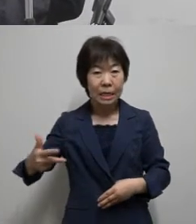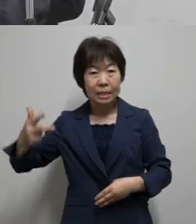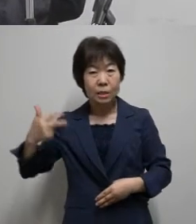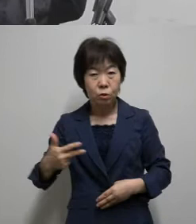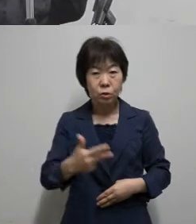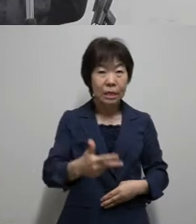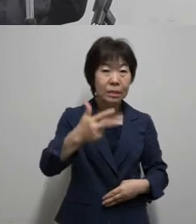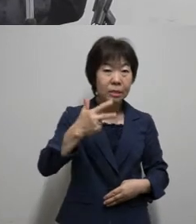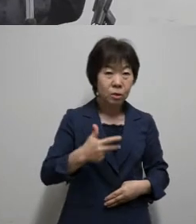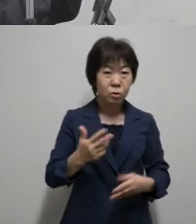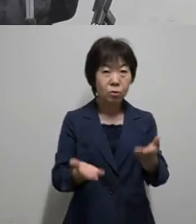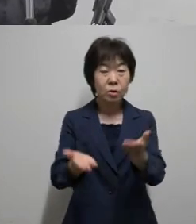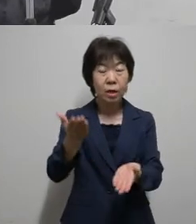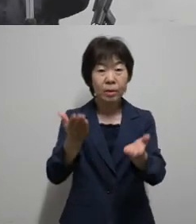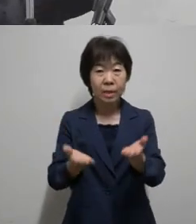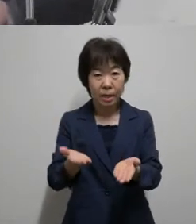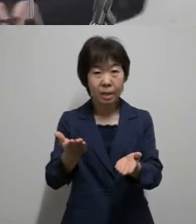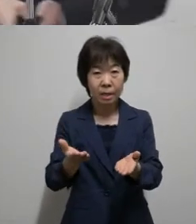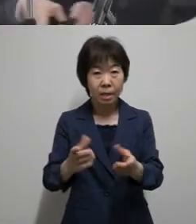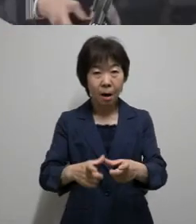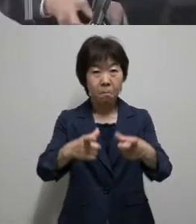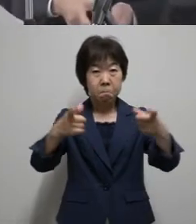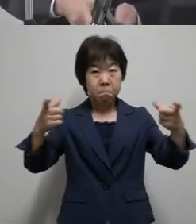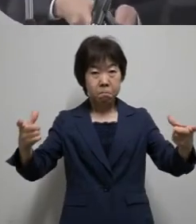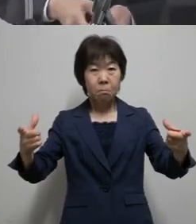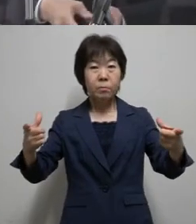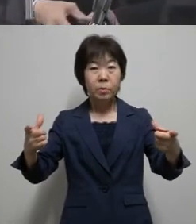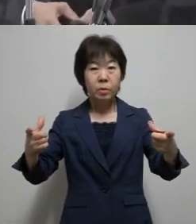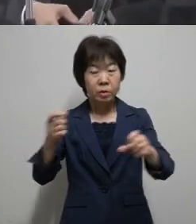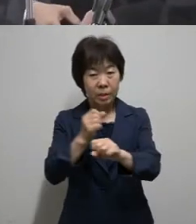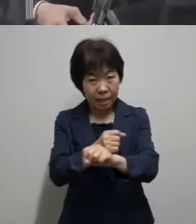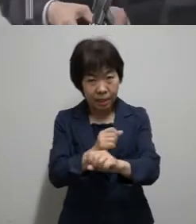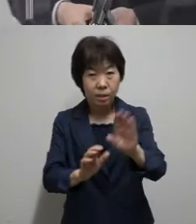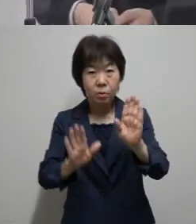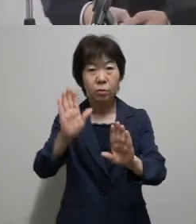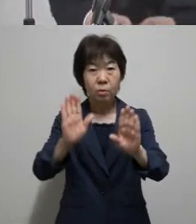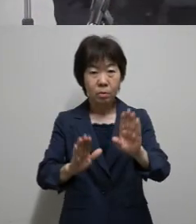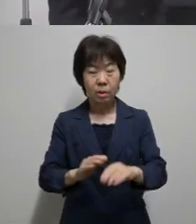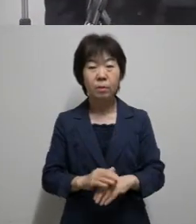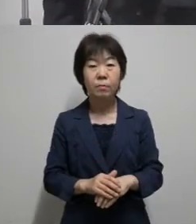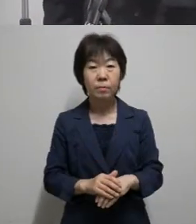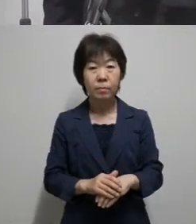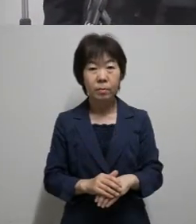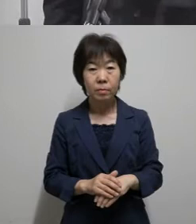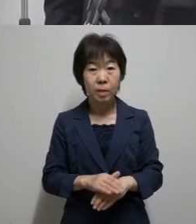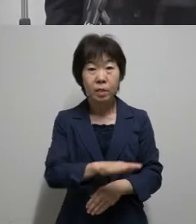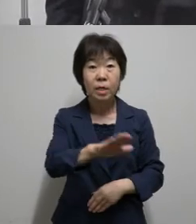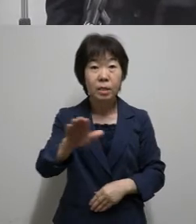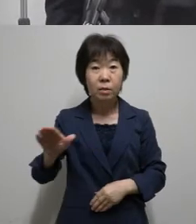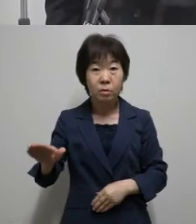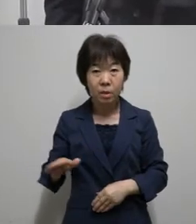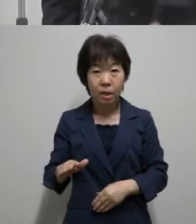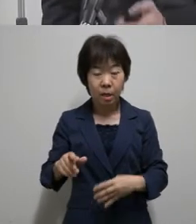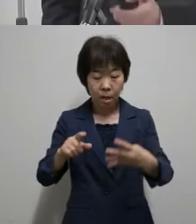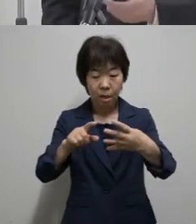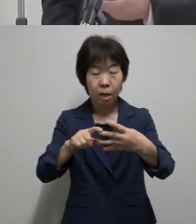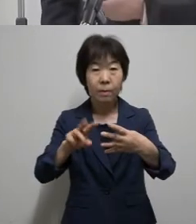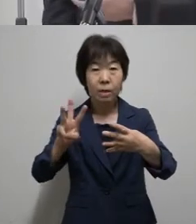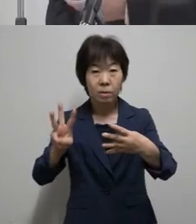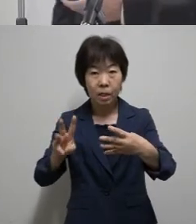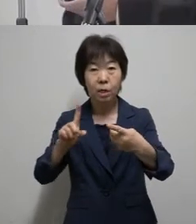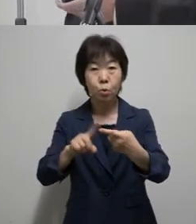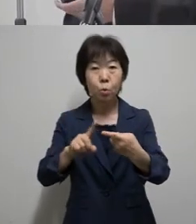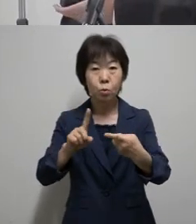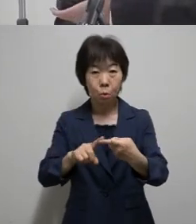急激に悪化するという深刻な状況にあります全体としてステージ3相当という